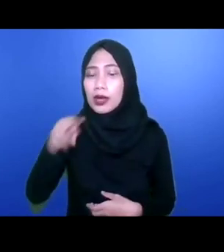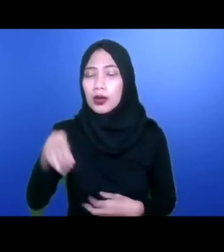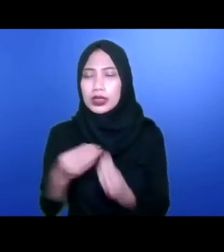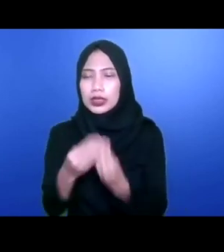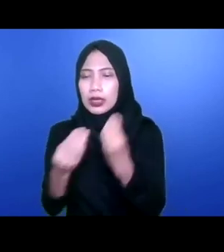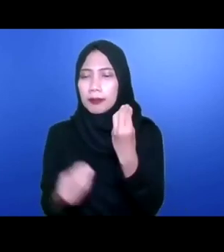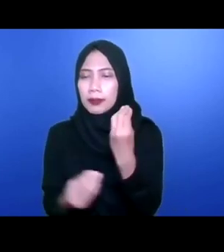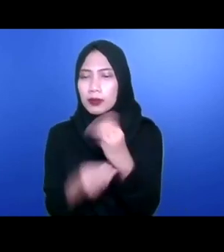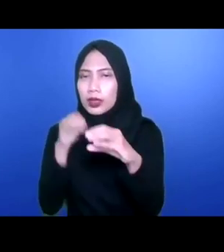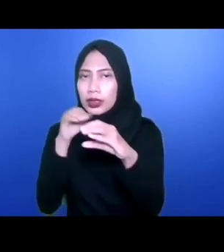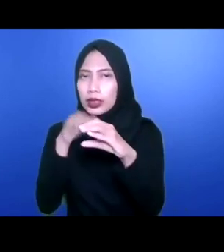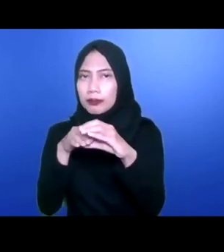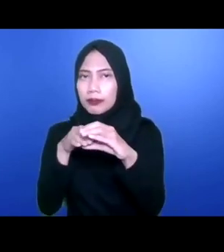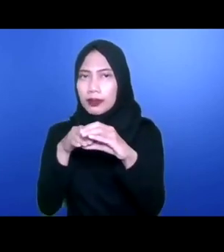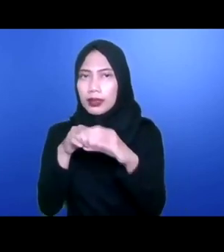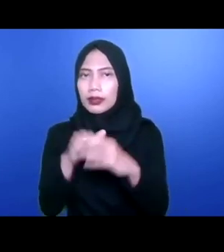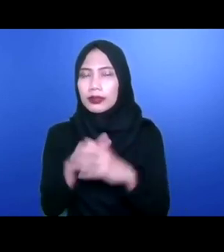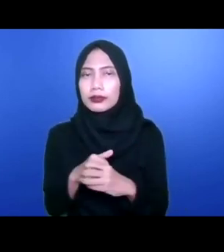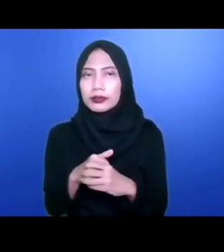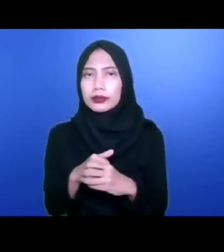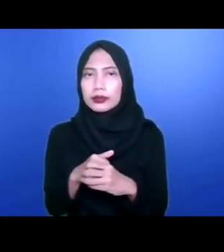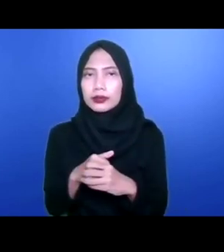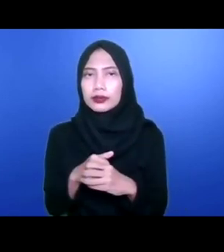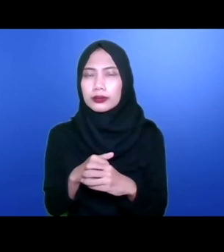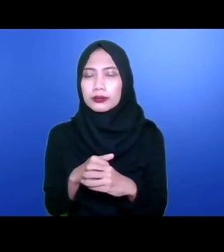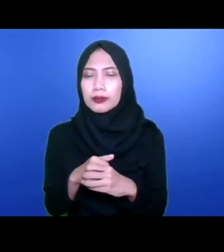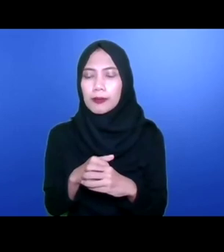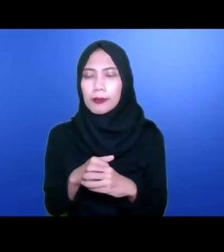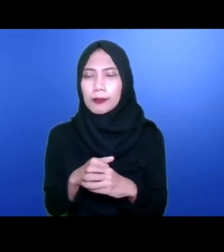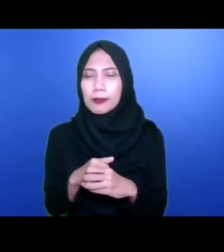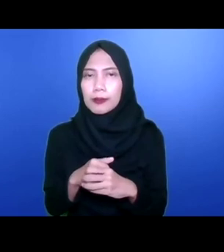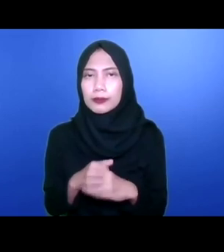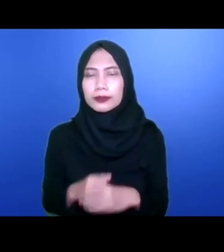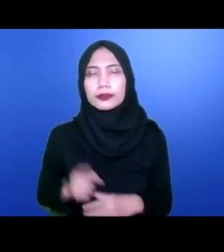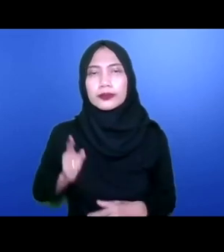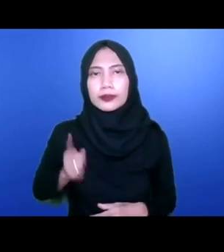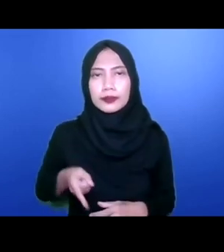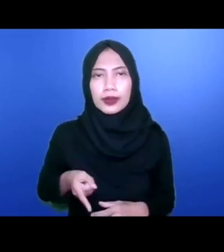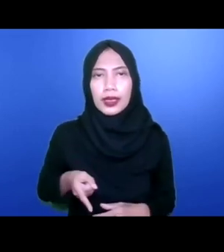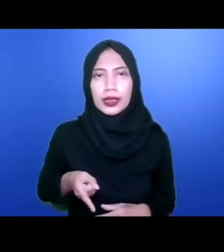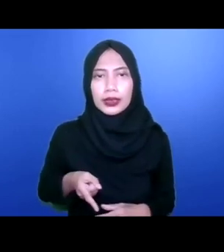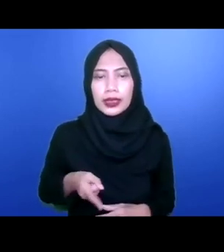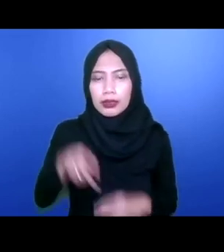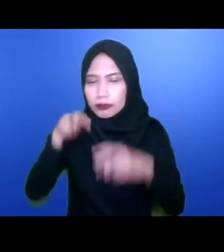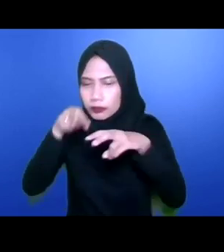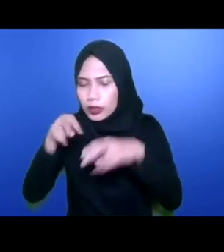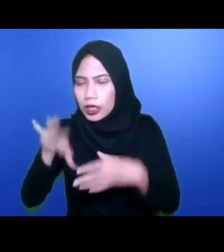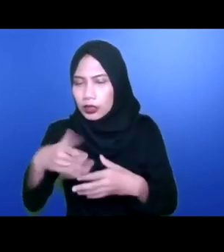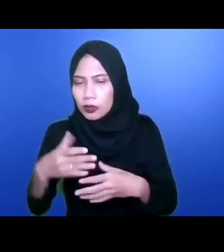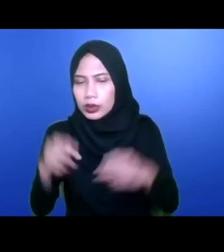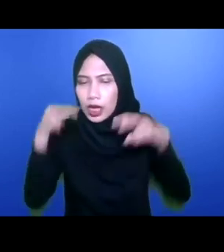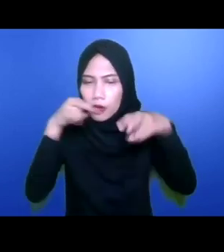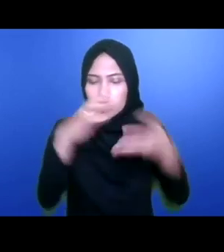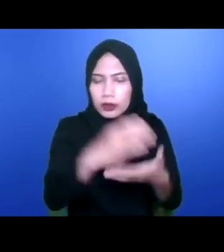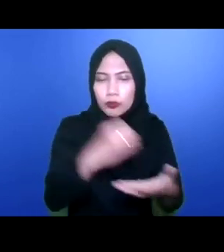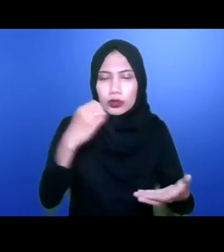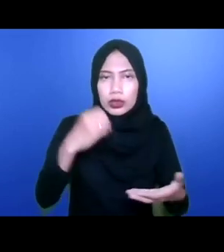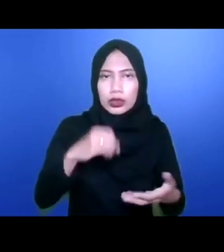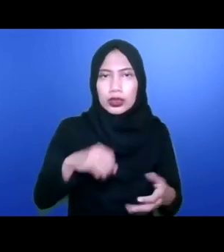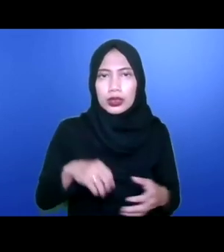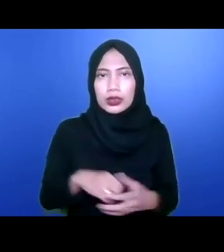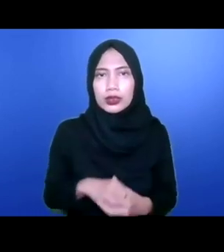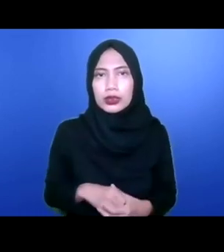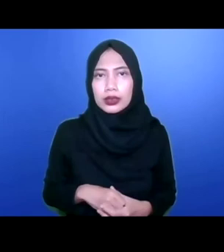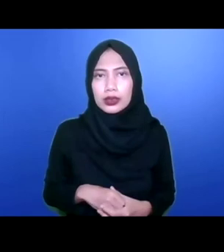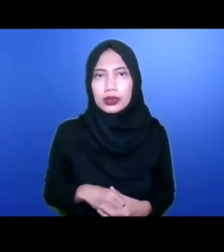secara branch, di setiap branch itu berkewajiban mengawasi, tapi ada juga yang secara terpusat, jadi pakai area, kayak sistem Coca-Cola lah,